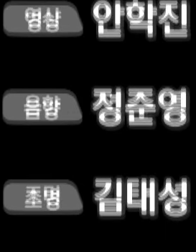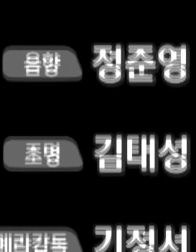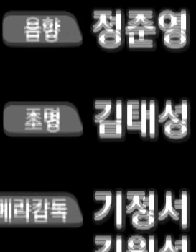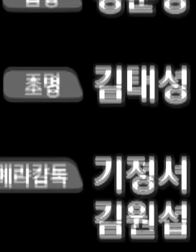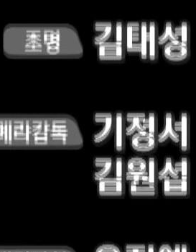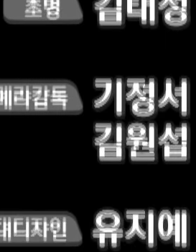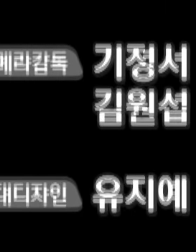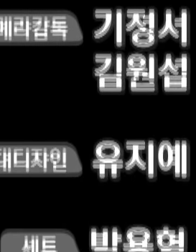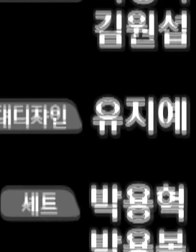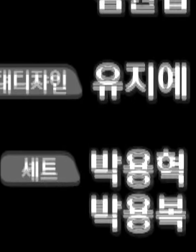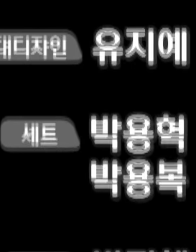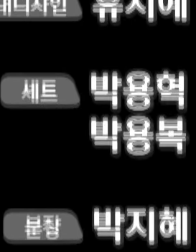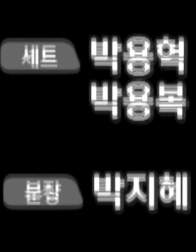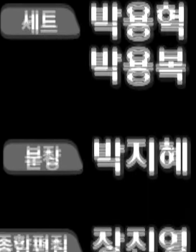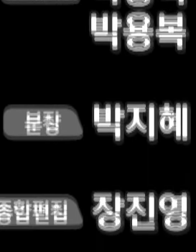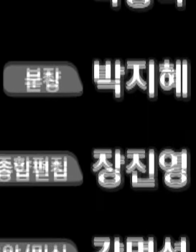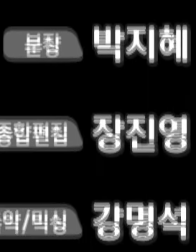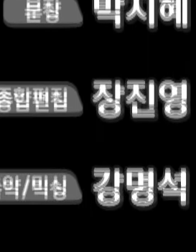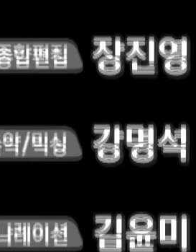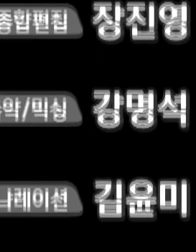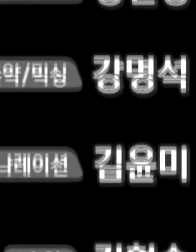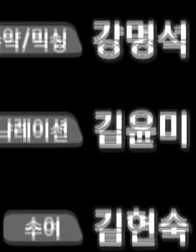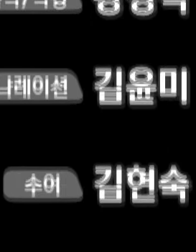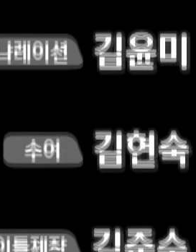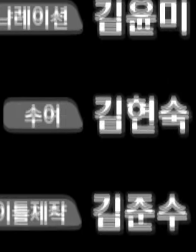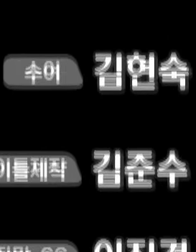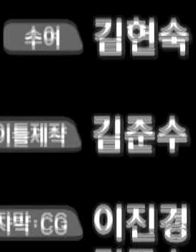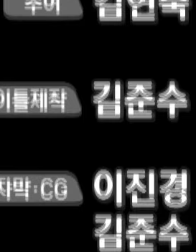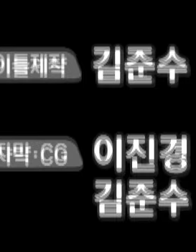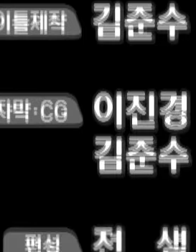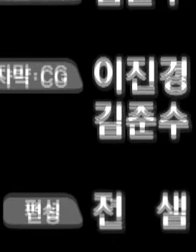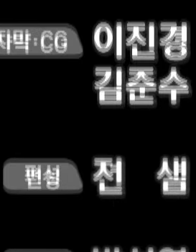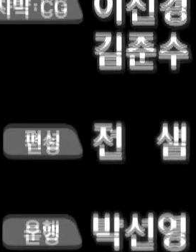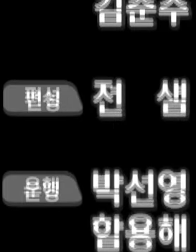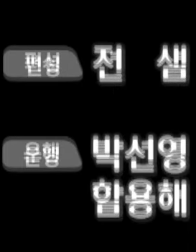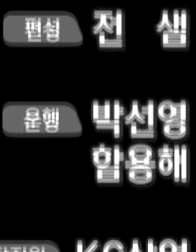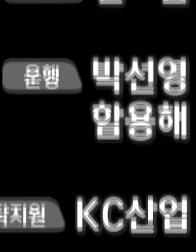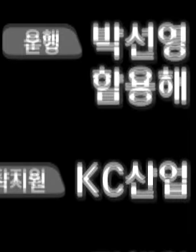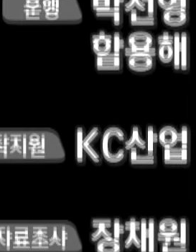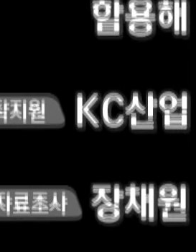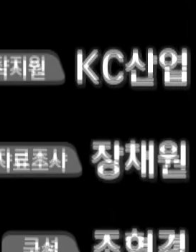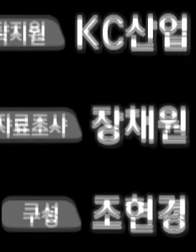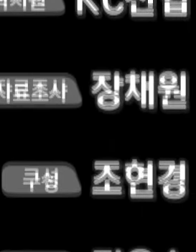우리 모든 찬양을 주가 받아주시네